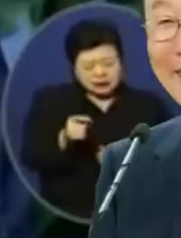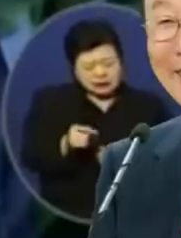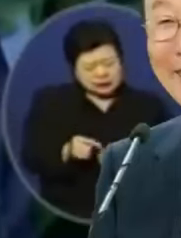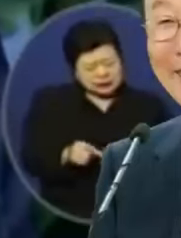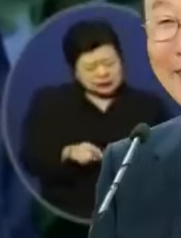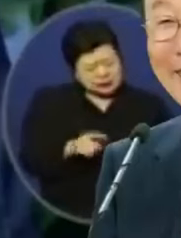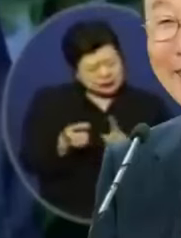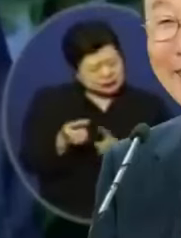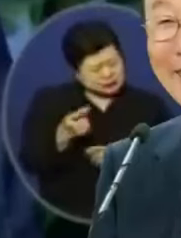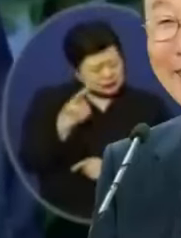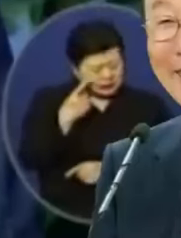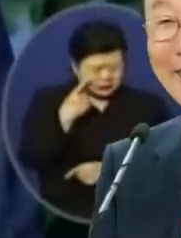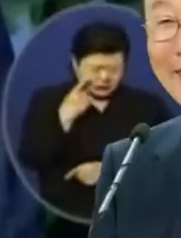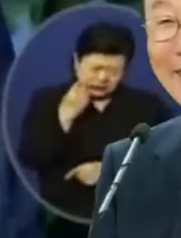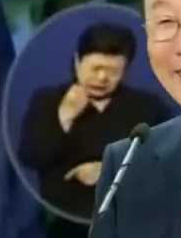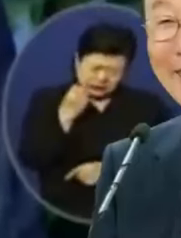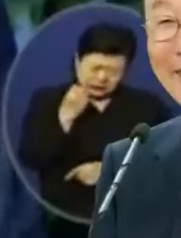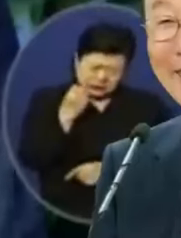고치겠는가?